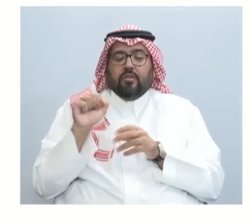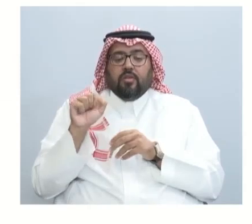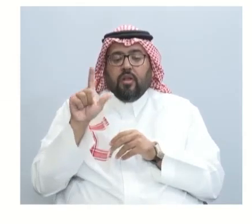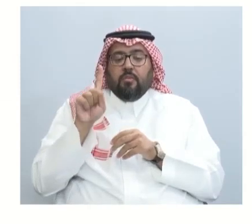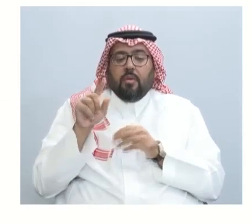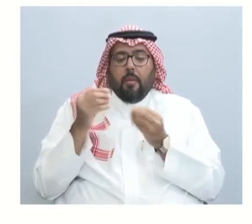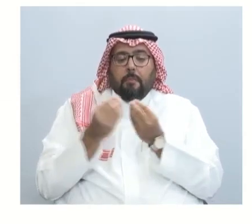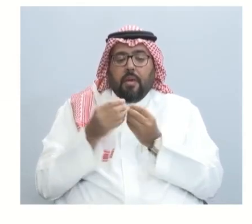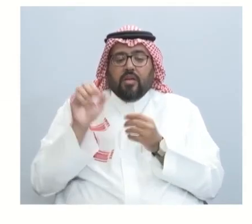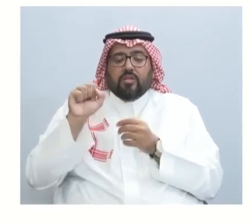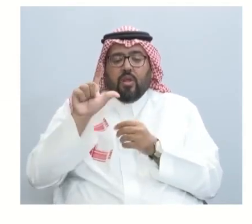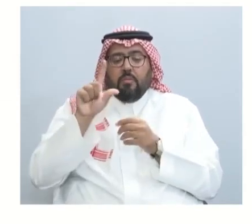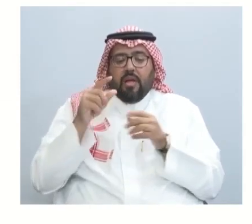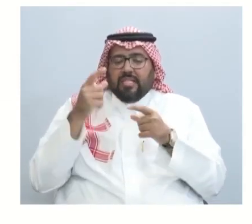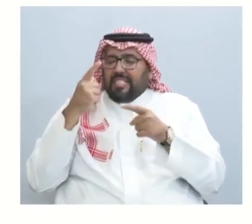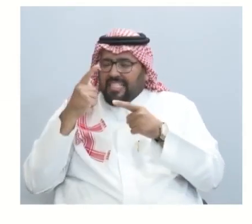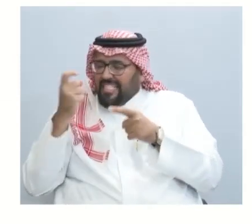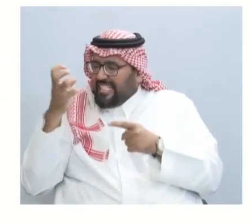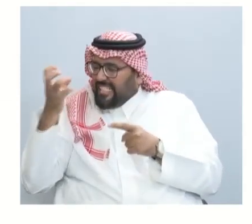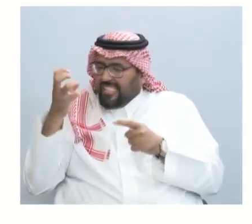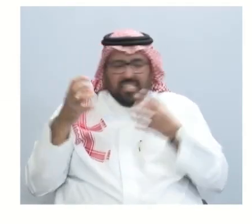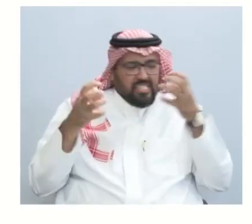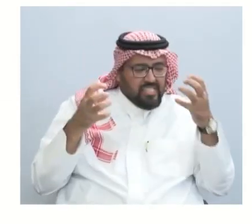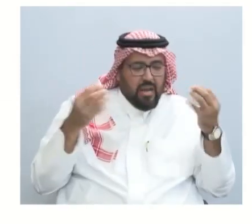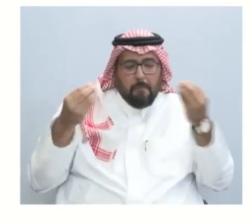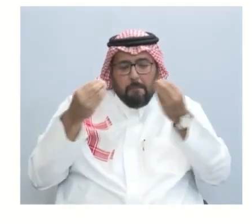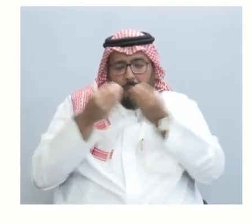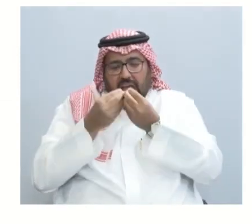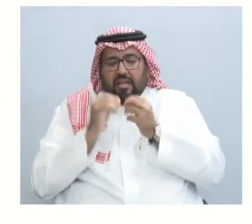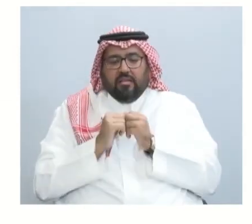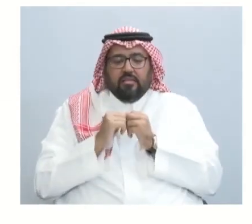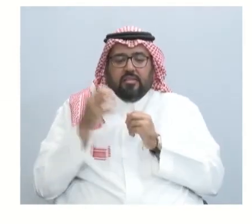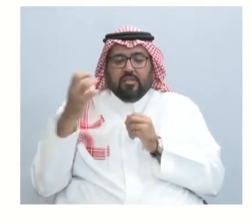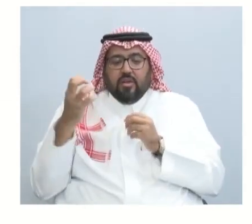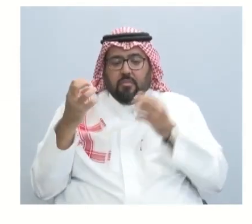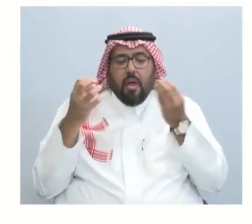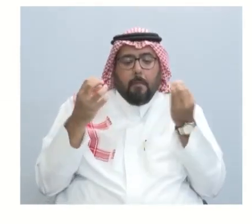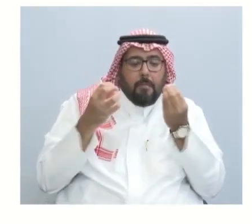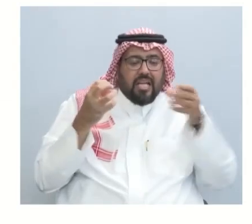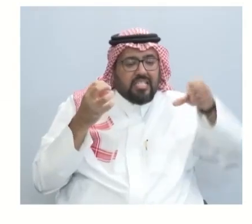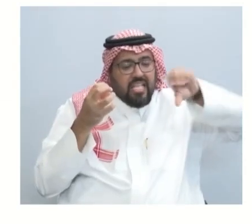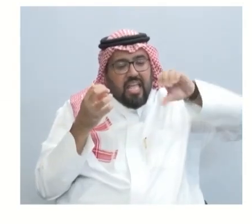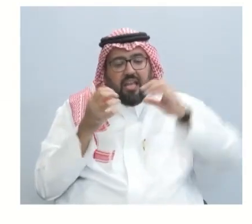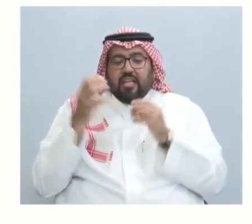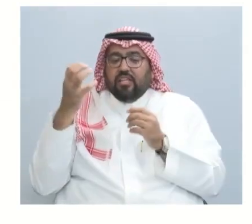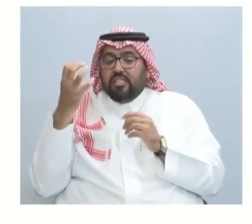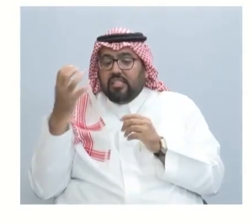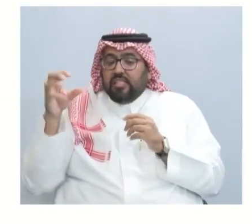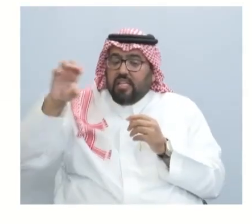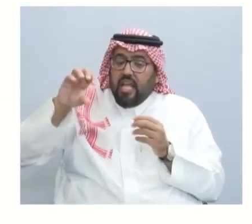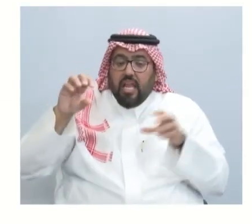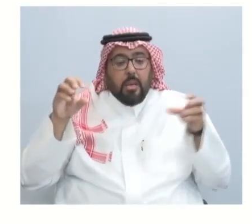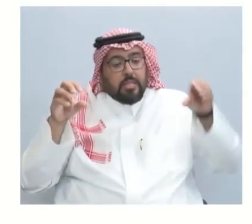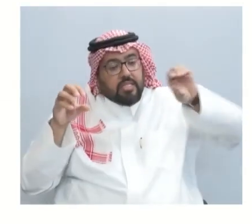هذه المخاليط صلبه مع صلبه مواد صلبه مع مواد صلبه ليكون هذه المكسرات